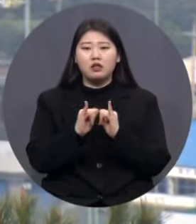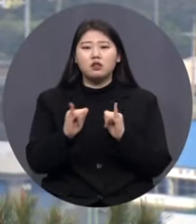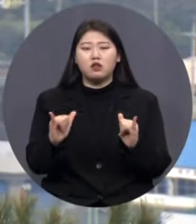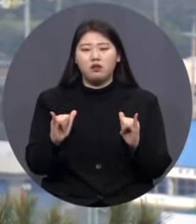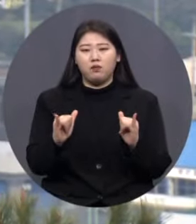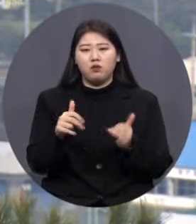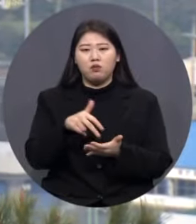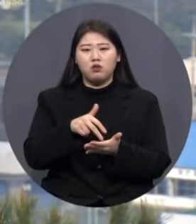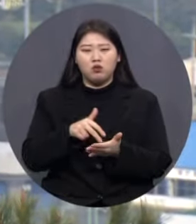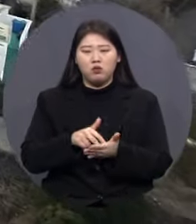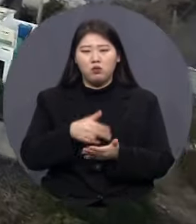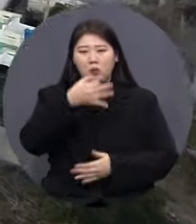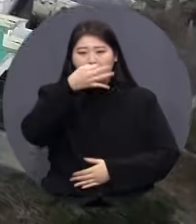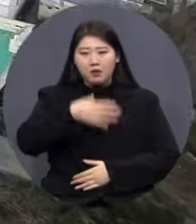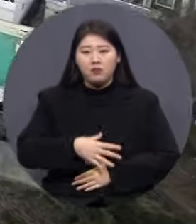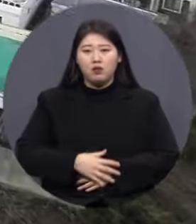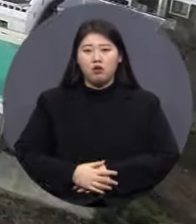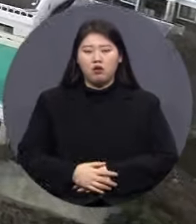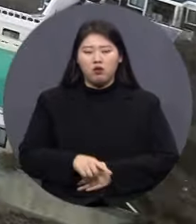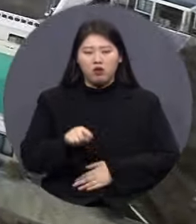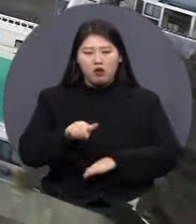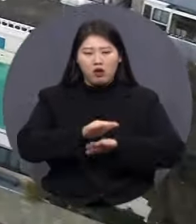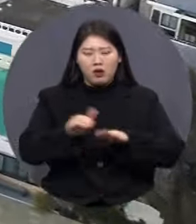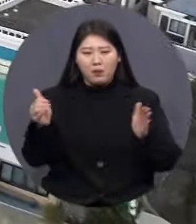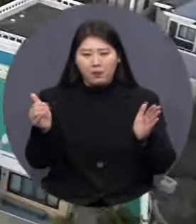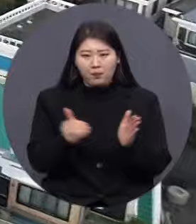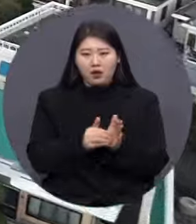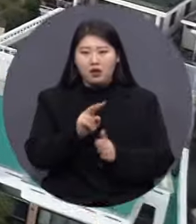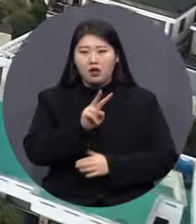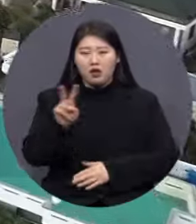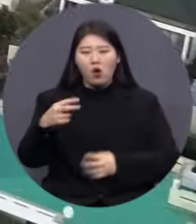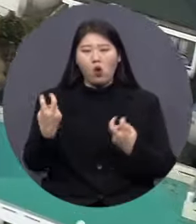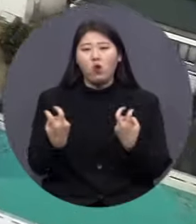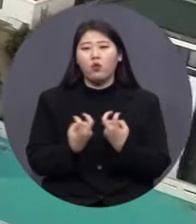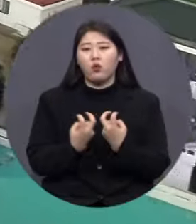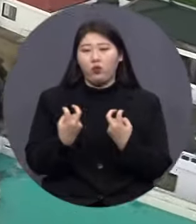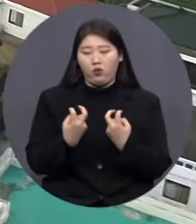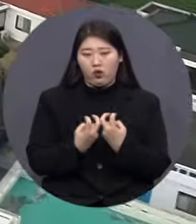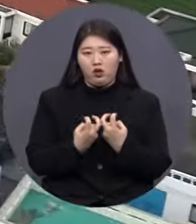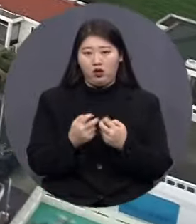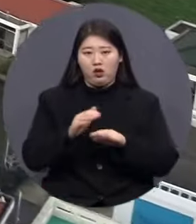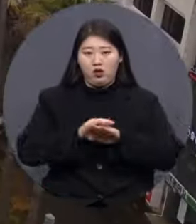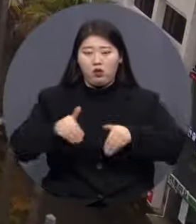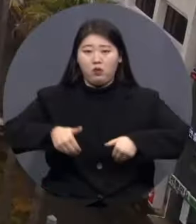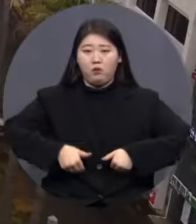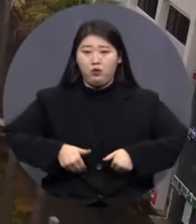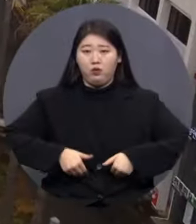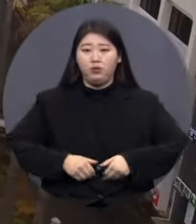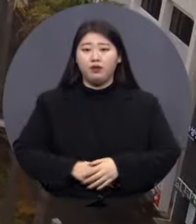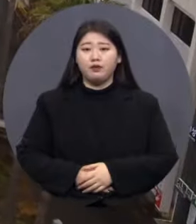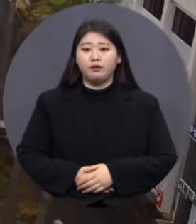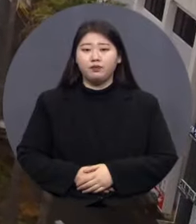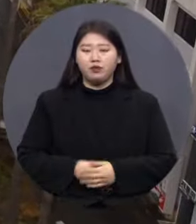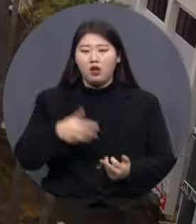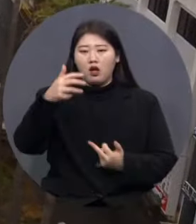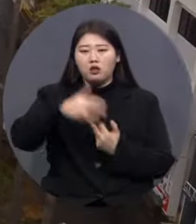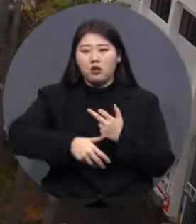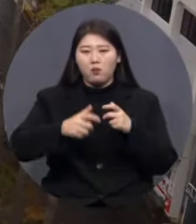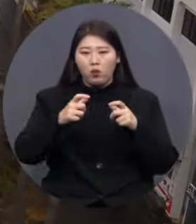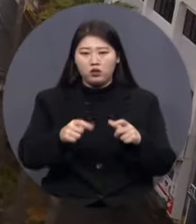말씀 어디든 끝이 나야 어떻게 되지 그러지 않고서는 포